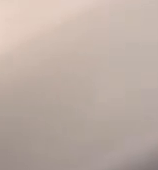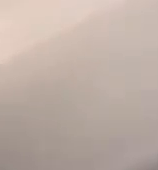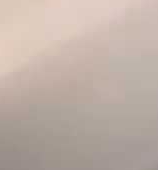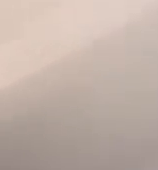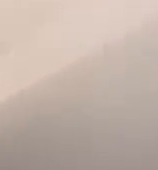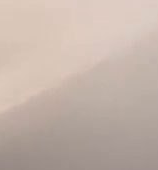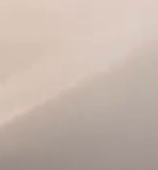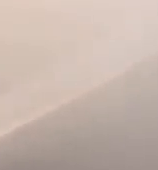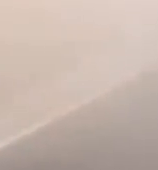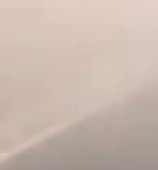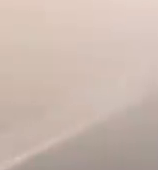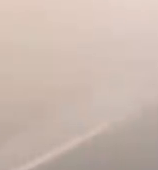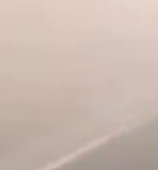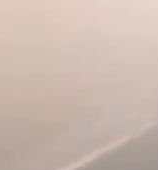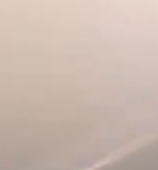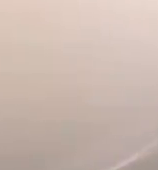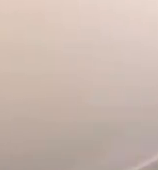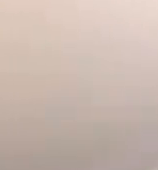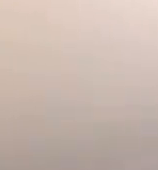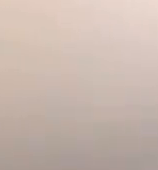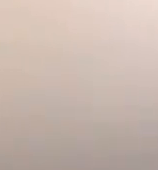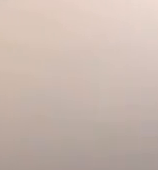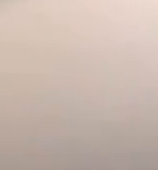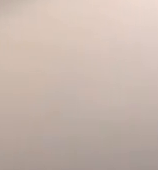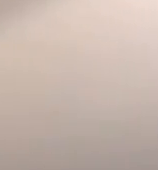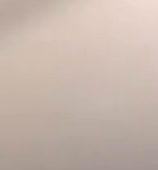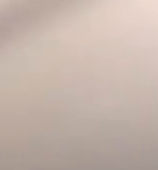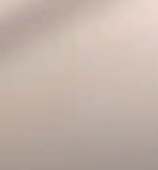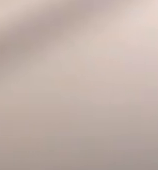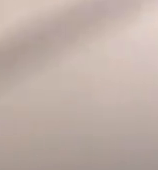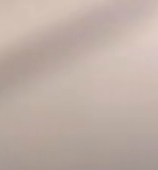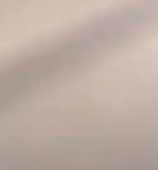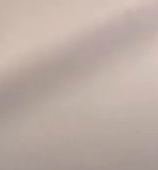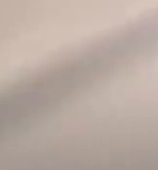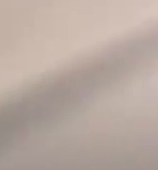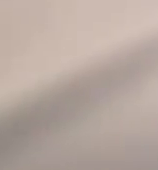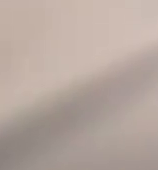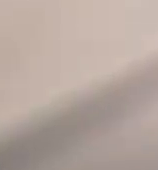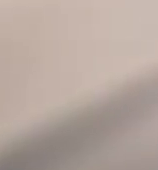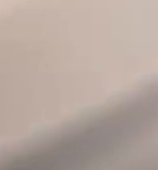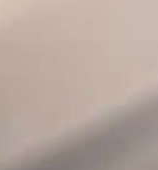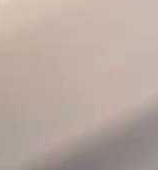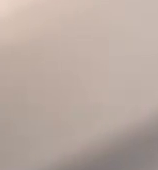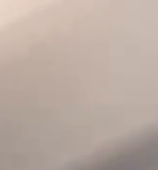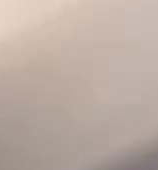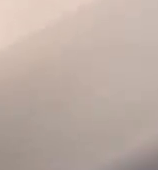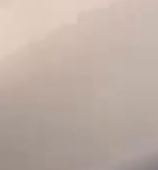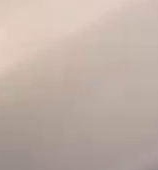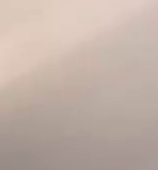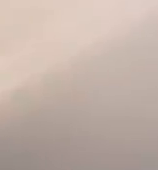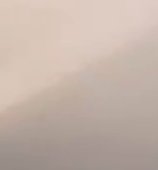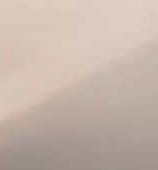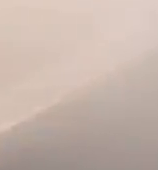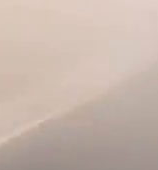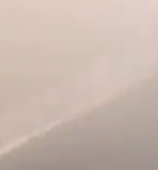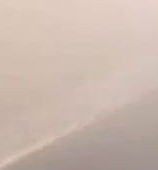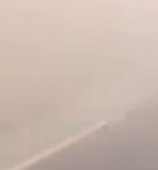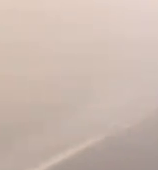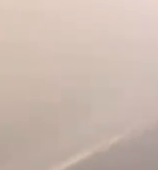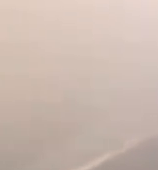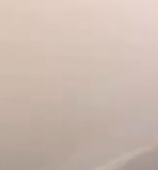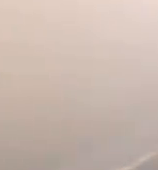ang mga balita. Kaya para sa pinakasariwang balita, mag-subscribe kayo sa aming YouTube channel. Para sa mga kapuso